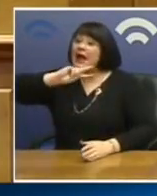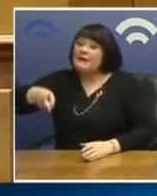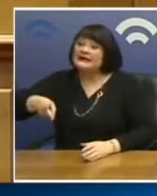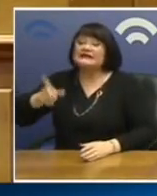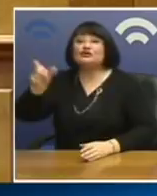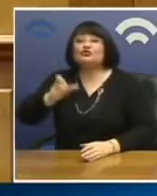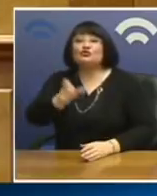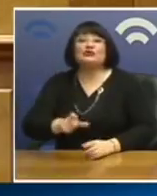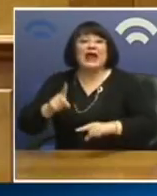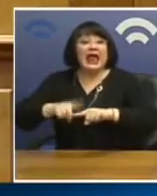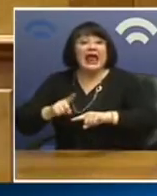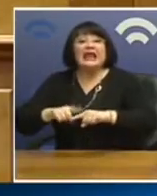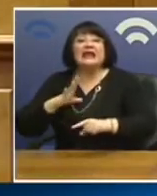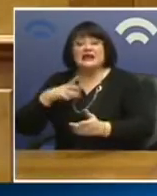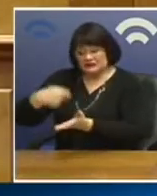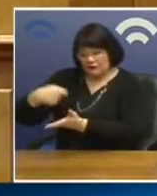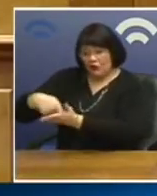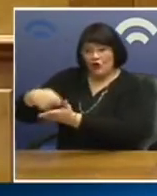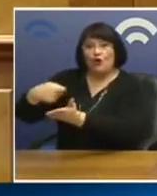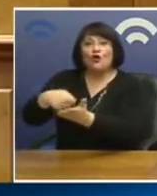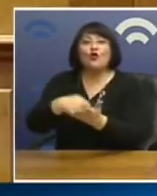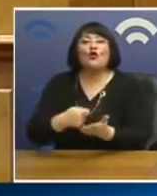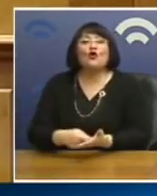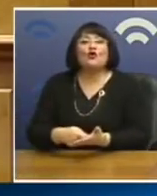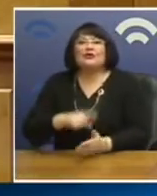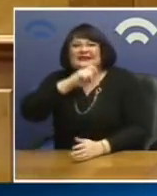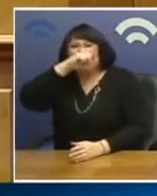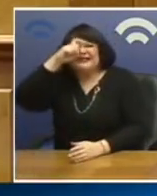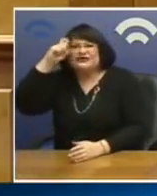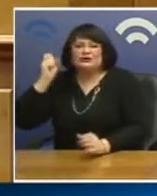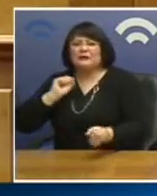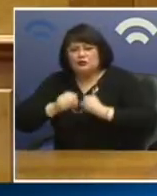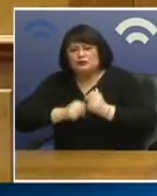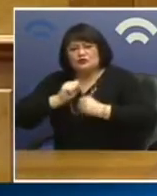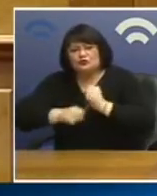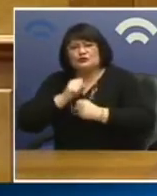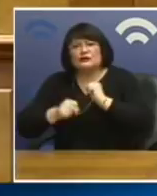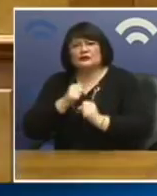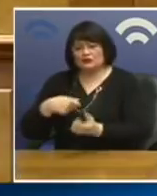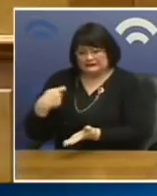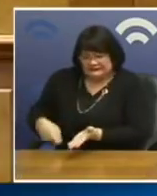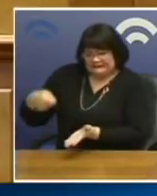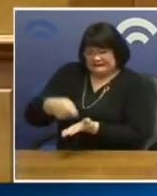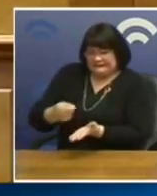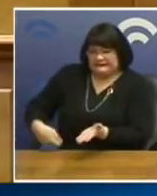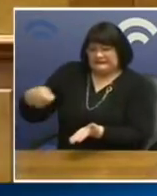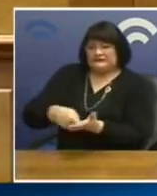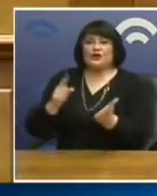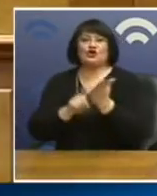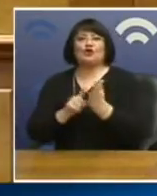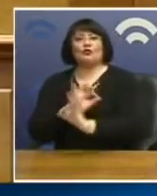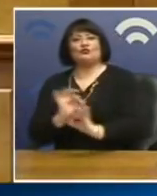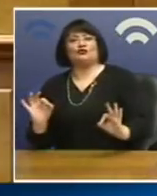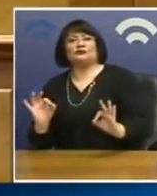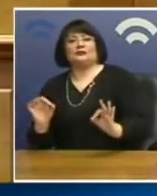φορολογούμενους, αυτούς που με μεγάλη δυσκολία καταφέρνουν να είναι εντάξει απέναντι στον νόμο,